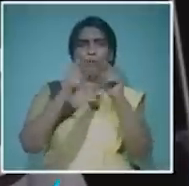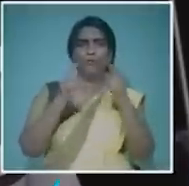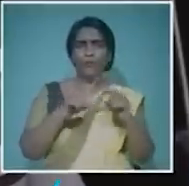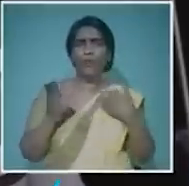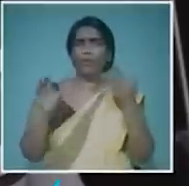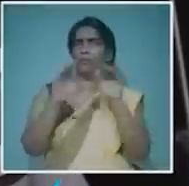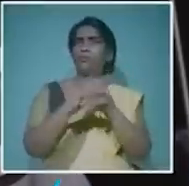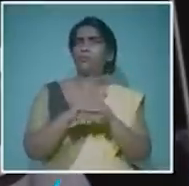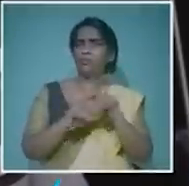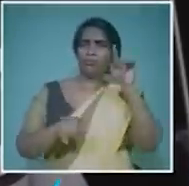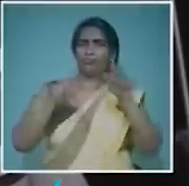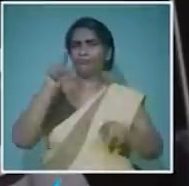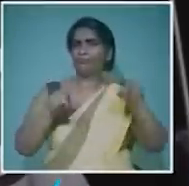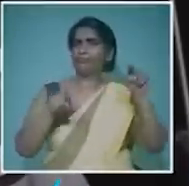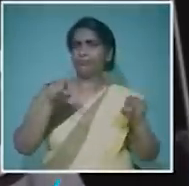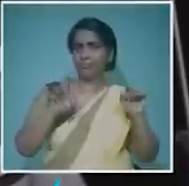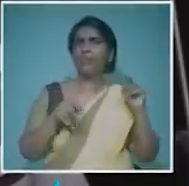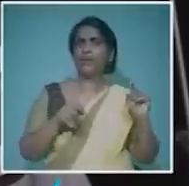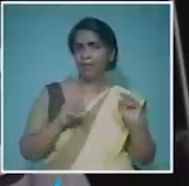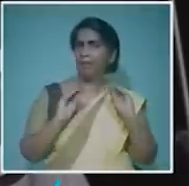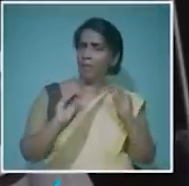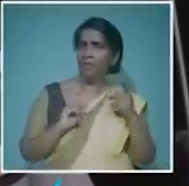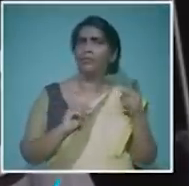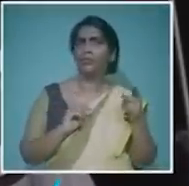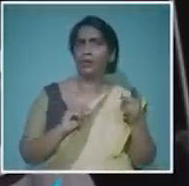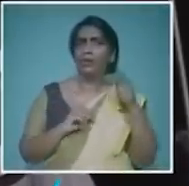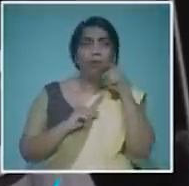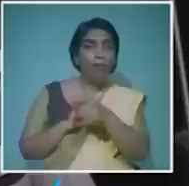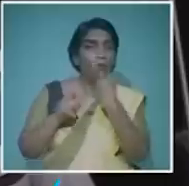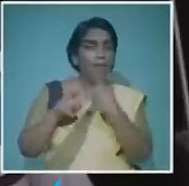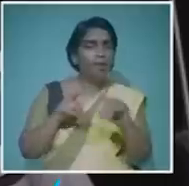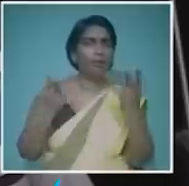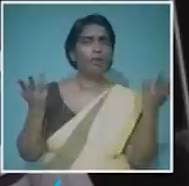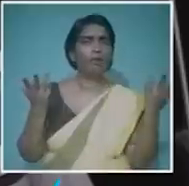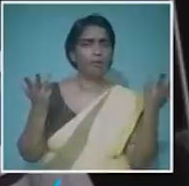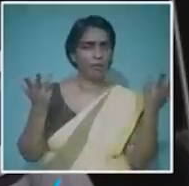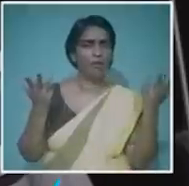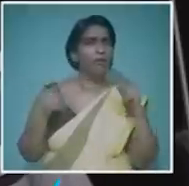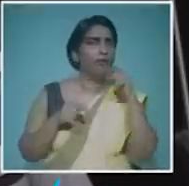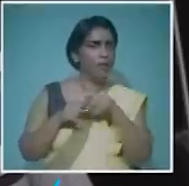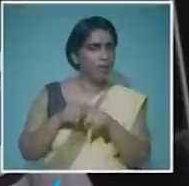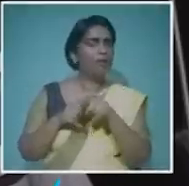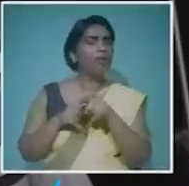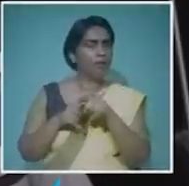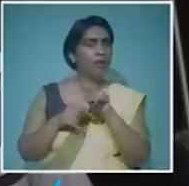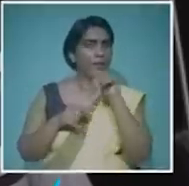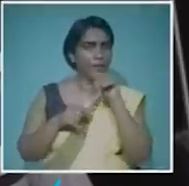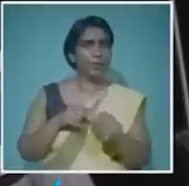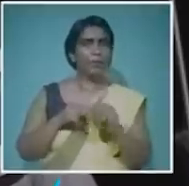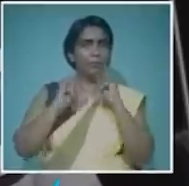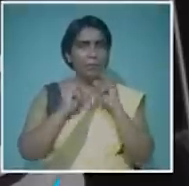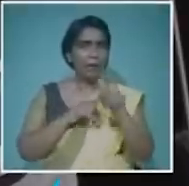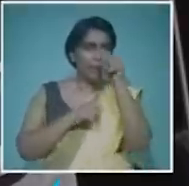වෙනවා අඩු වැඩි වශයෙන් යම් තාක් දුරකට. හෝ මේක විතරයි ඒක නැත්තේ. එතකොට මෙතන තමයි ඔය